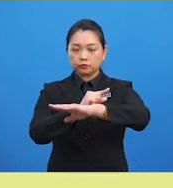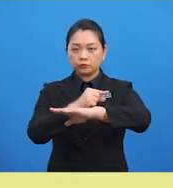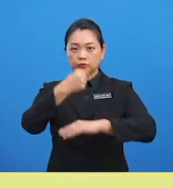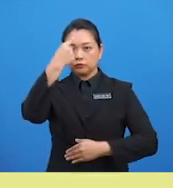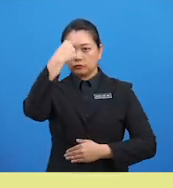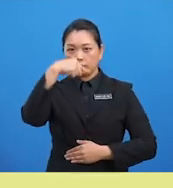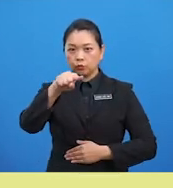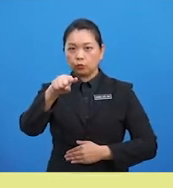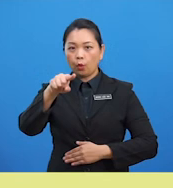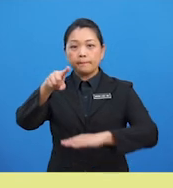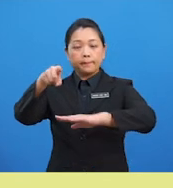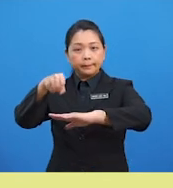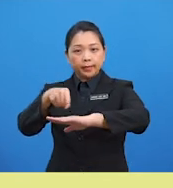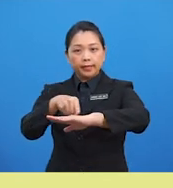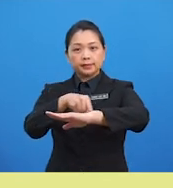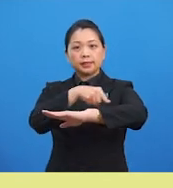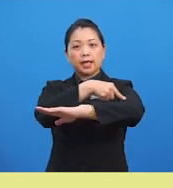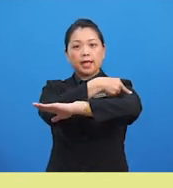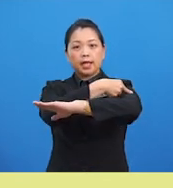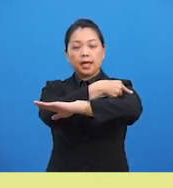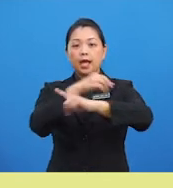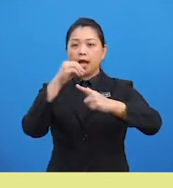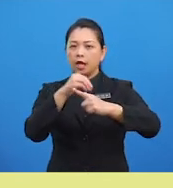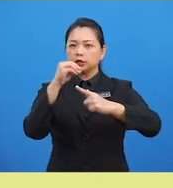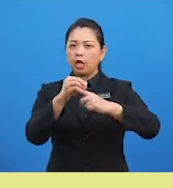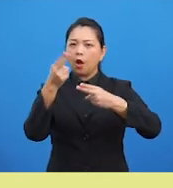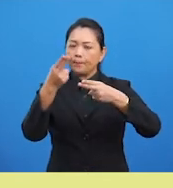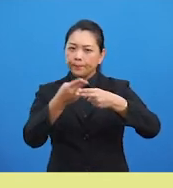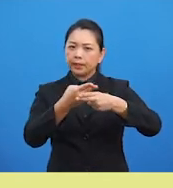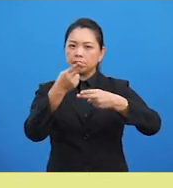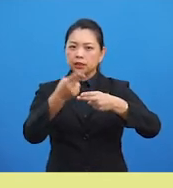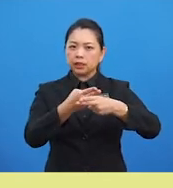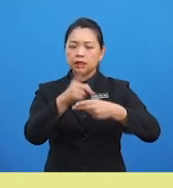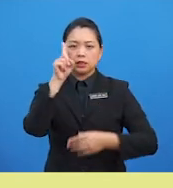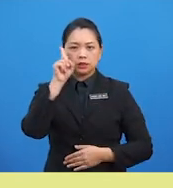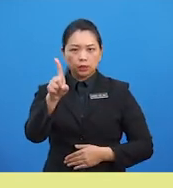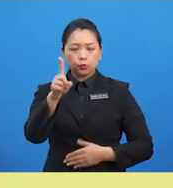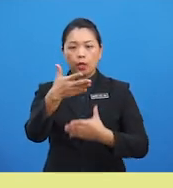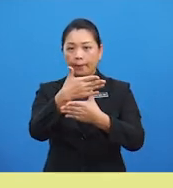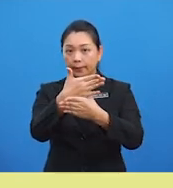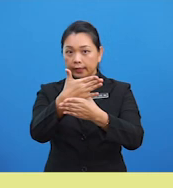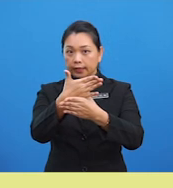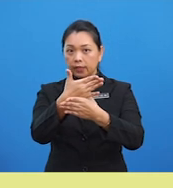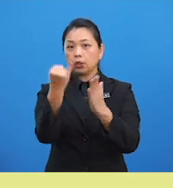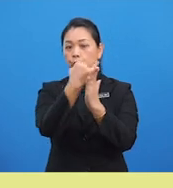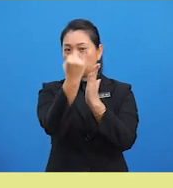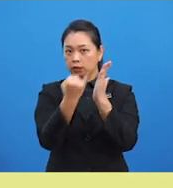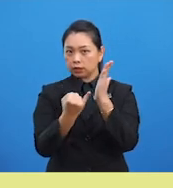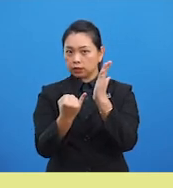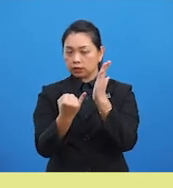untuk memanjang atau memendekkan bahagian lukisan yang dilukis.